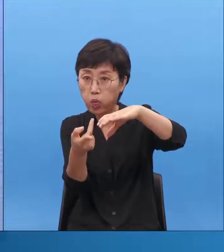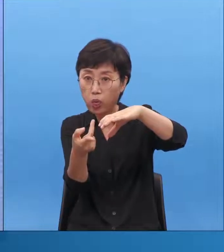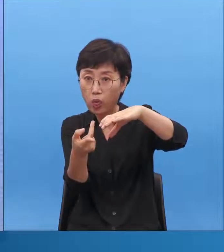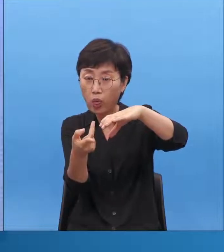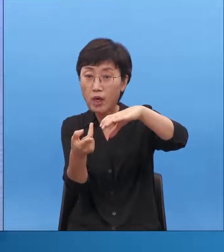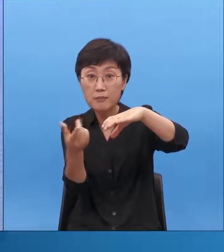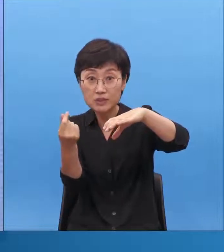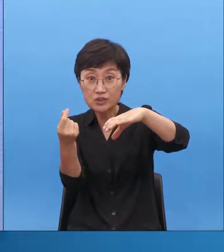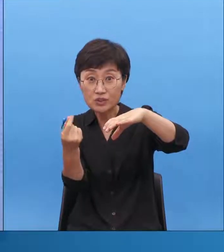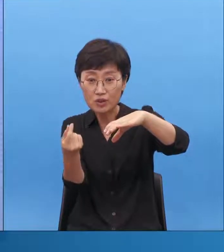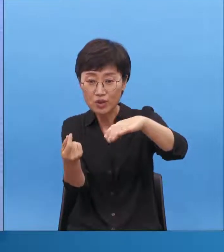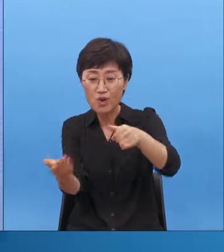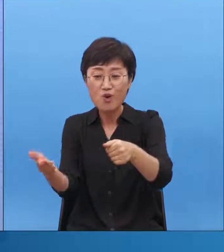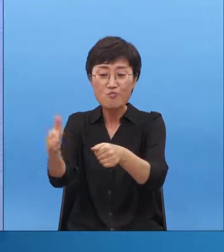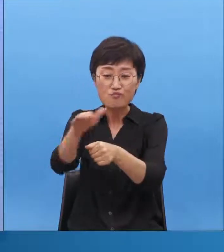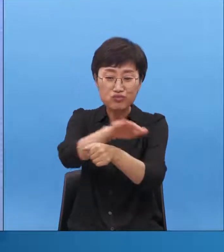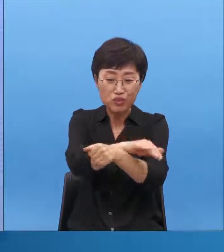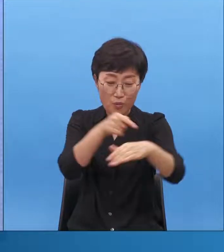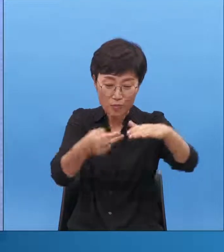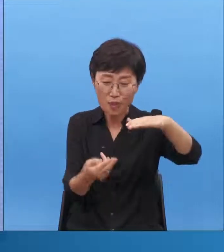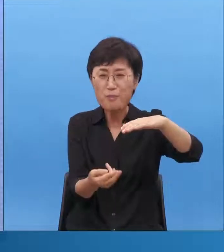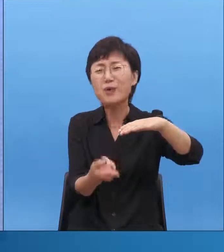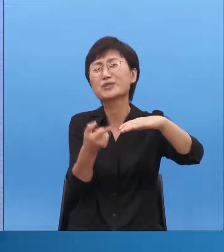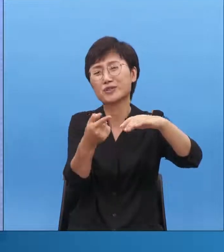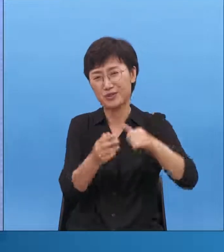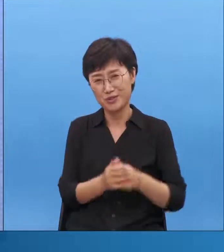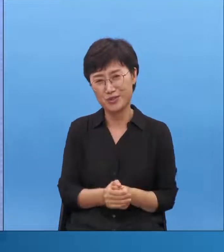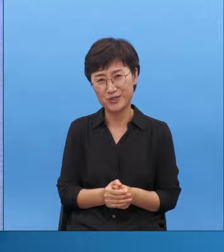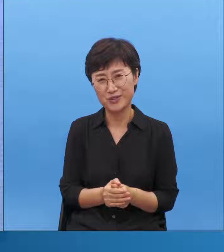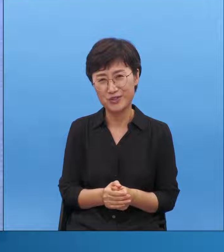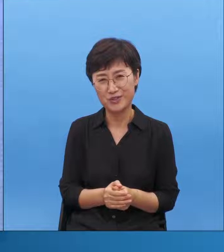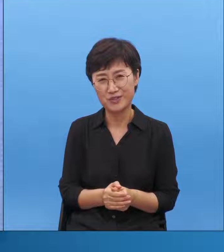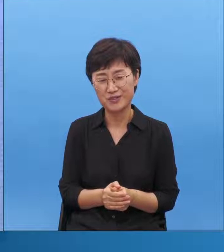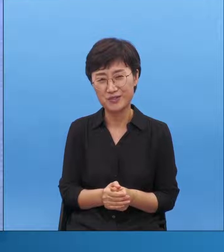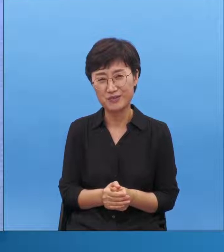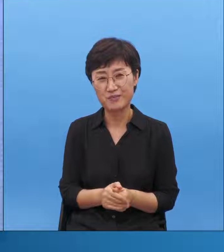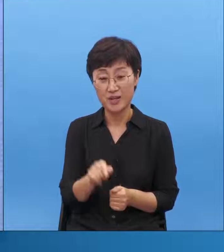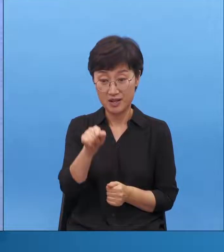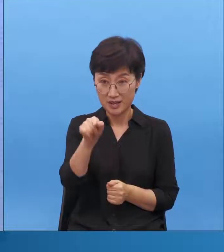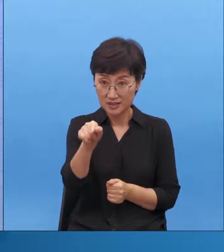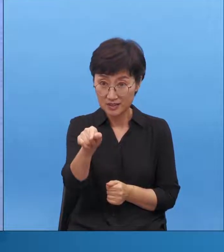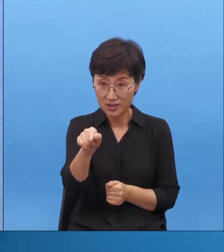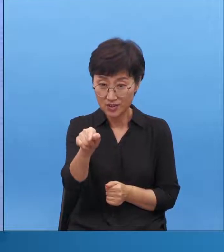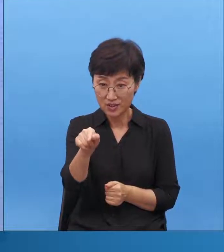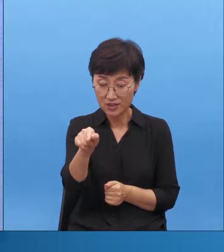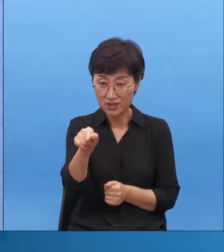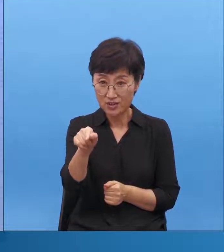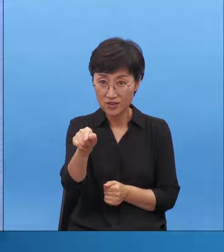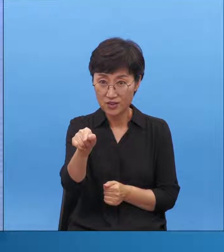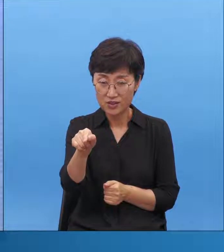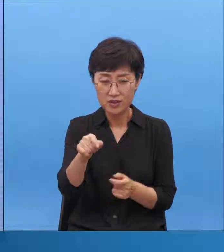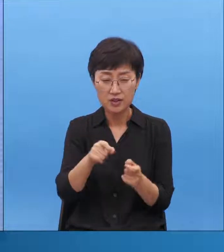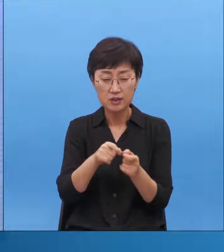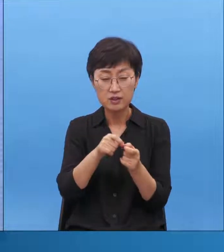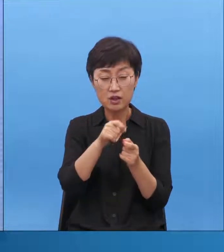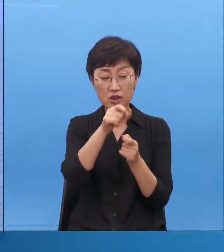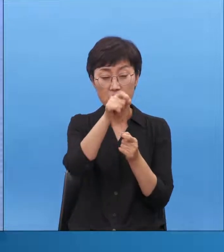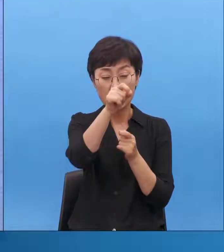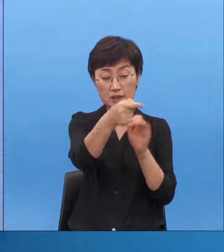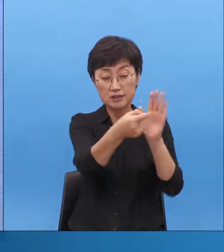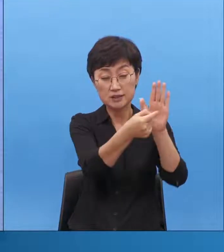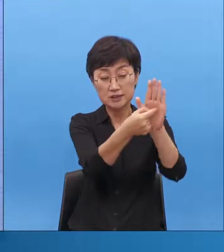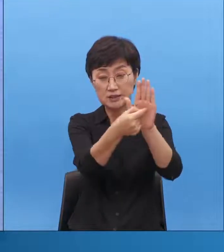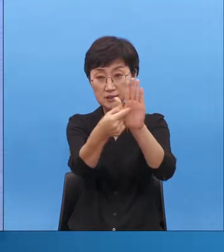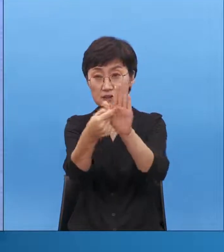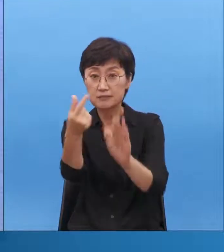empty burial, an empty 여기가 tomb 뭔지 압니까? that left in history. Do you know what that 이게 is? 영원히 증거되는 성전입니다. This becomes a